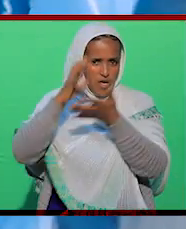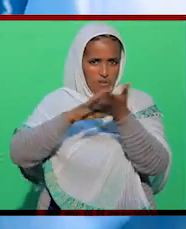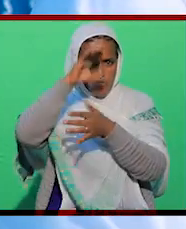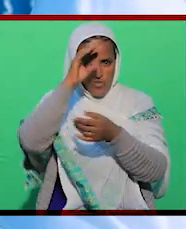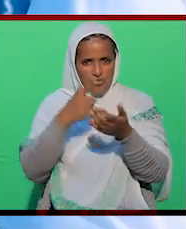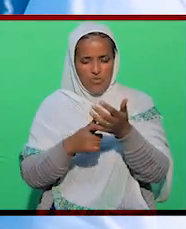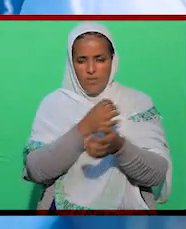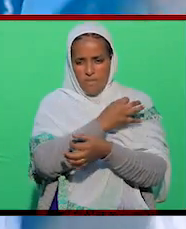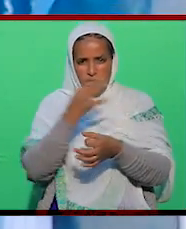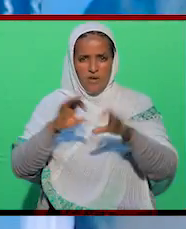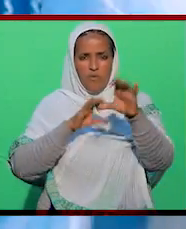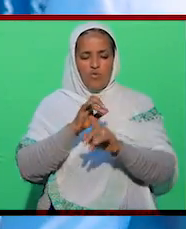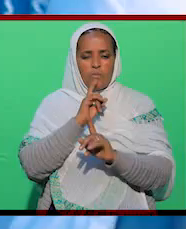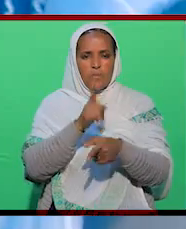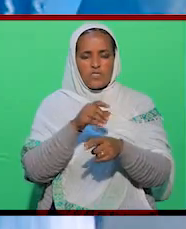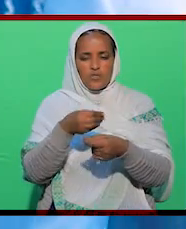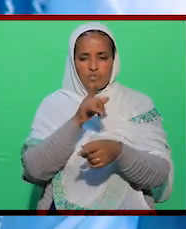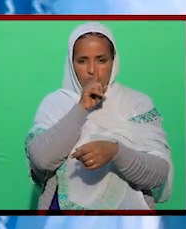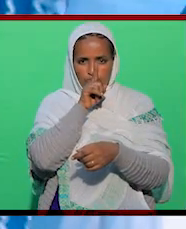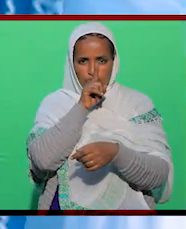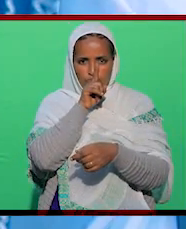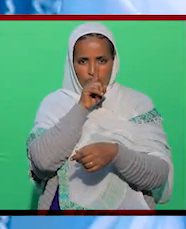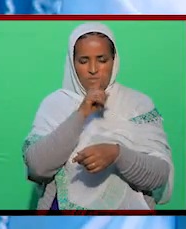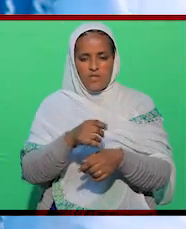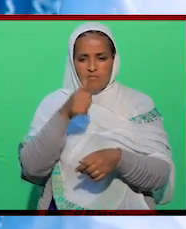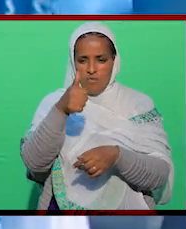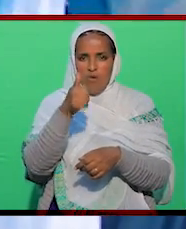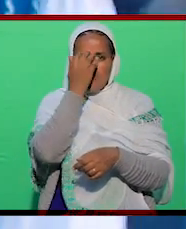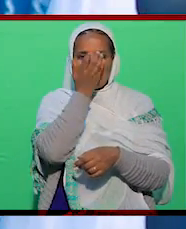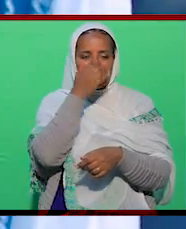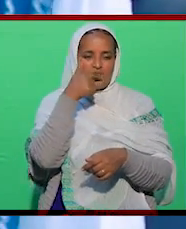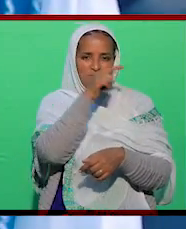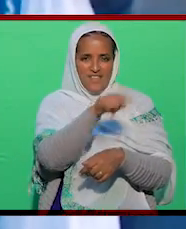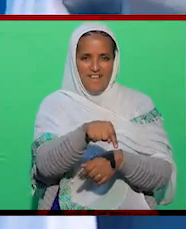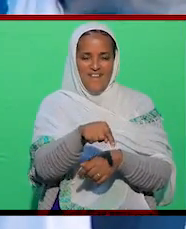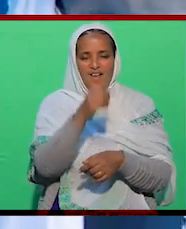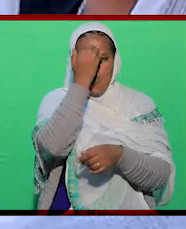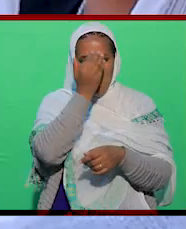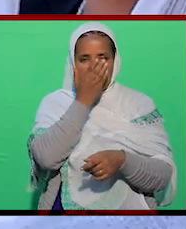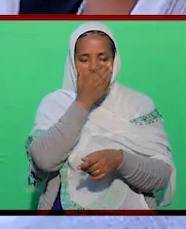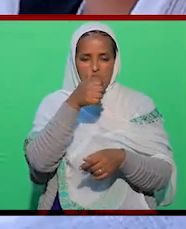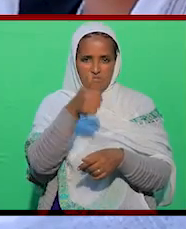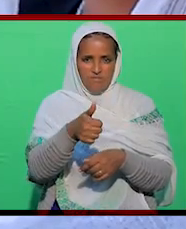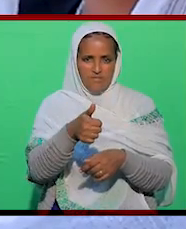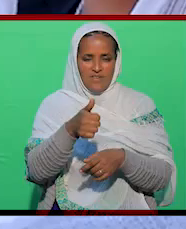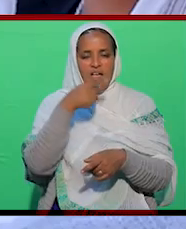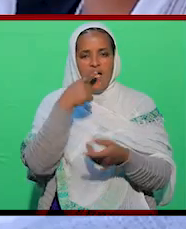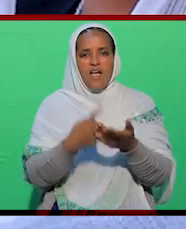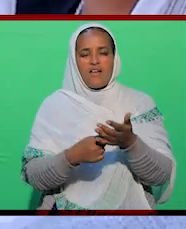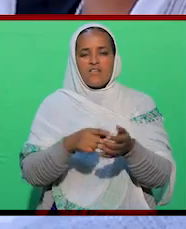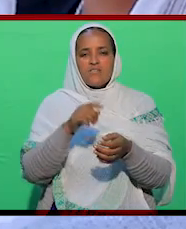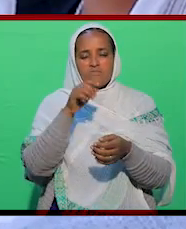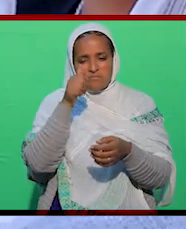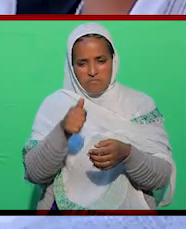ይዞ የረበሸውን ሰው ደህና አድርጎ መልስ አሳጥቶ ዝም ሲያሰኘው ብራቮ ኦርቶዶክስ አለ ያኛው ወጣት ብራቮ ኦርቶዶክስ